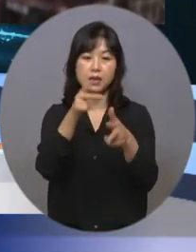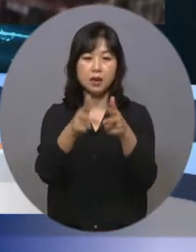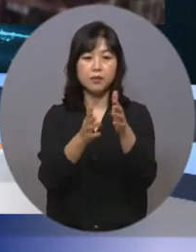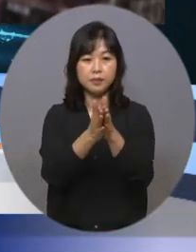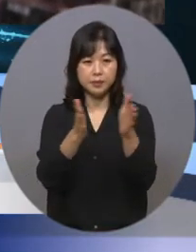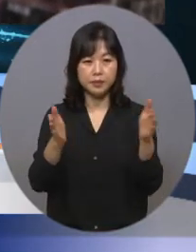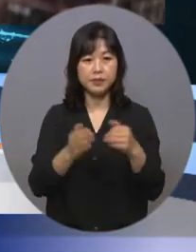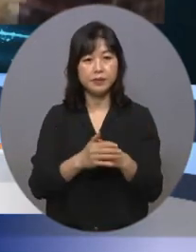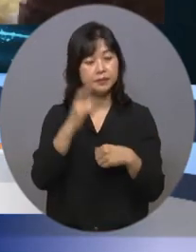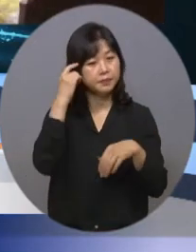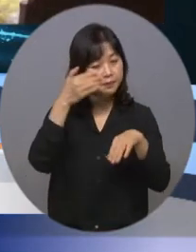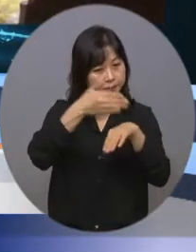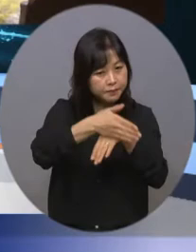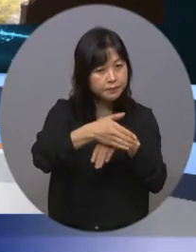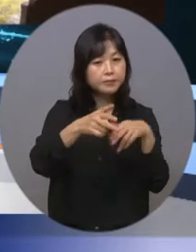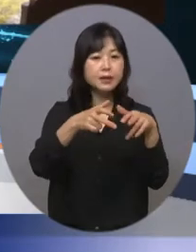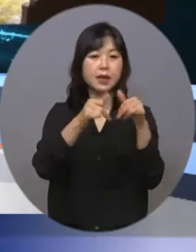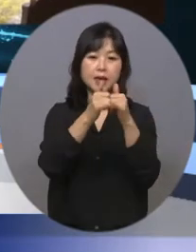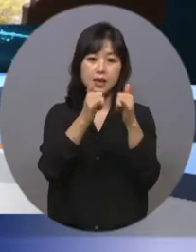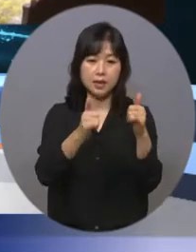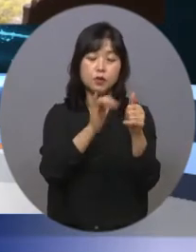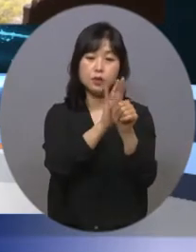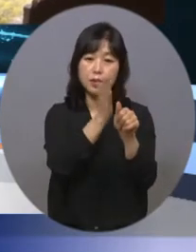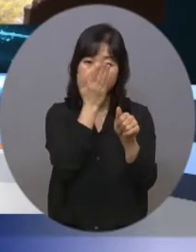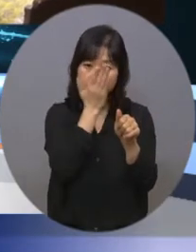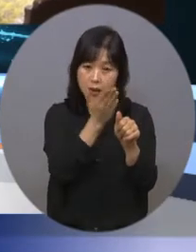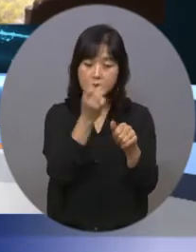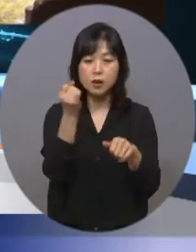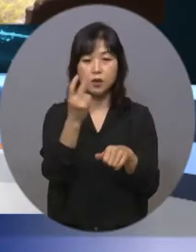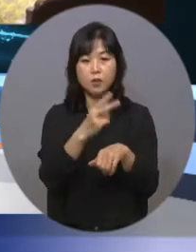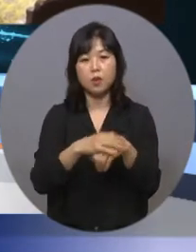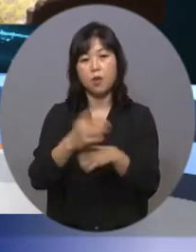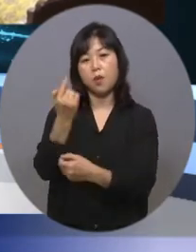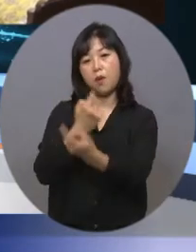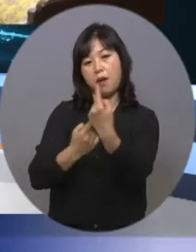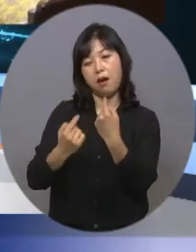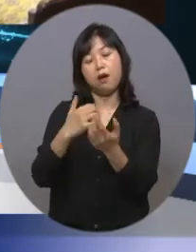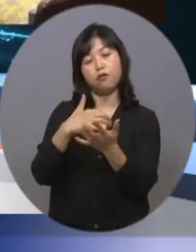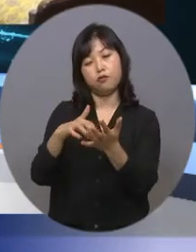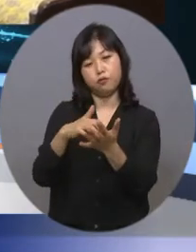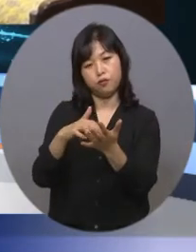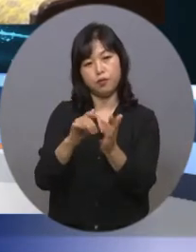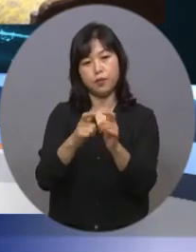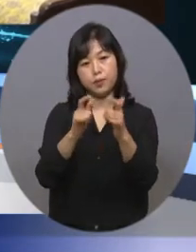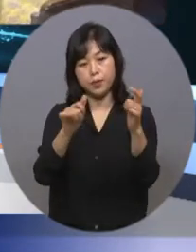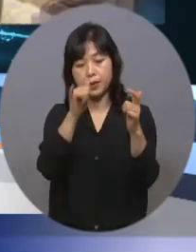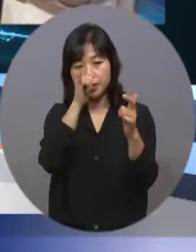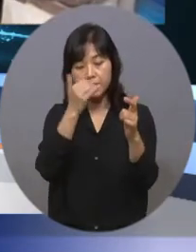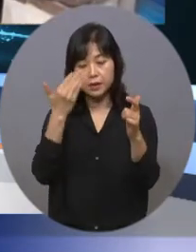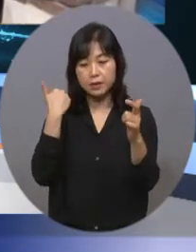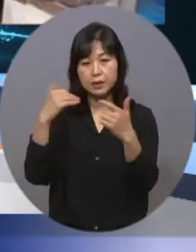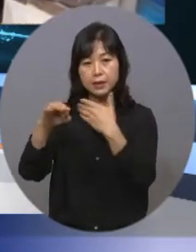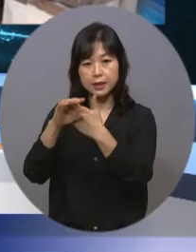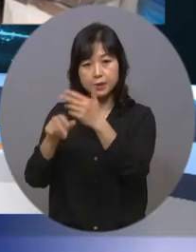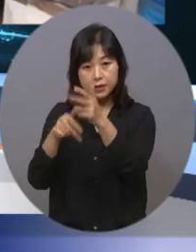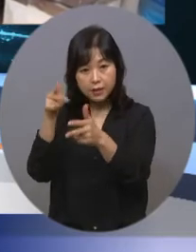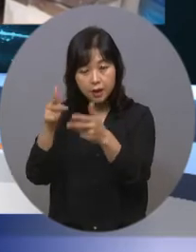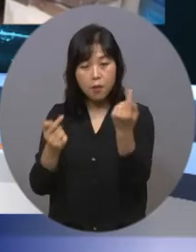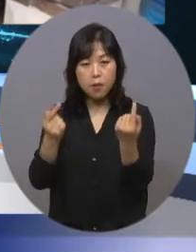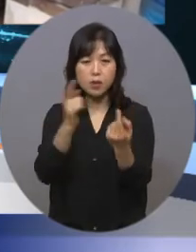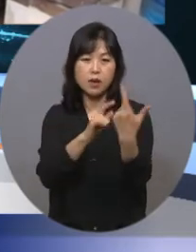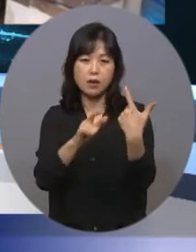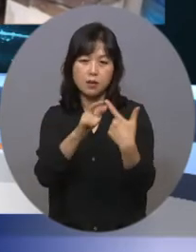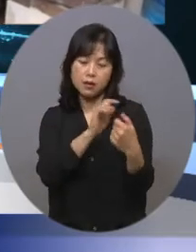직접 정신장애인 도 지원 받을 수 있고 방문서비스 횟수도 늘어나 기존 시범사업 보다 두텁게 보호에